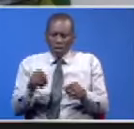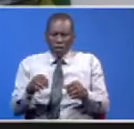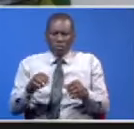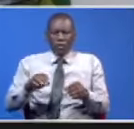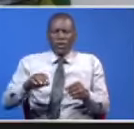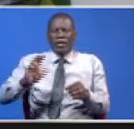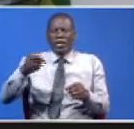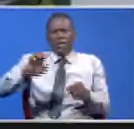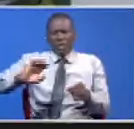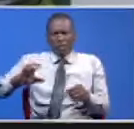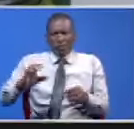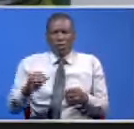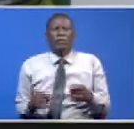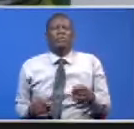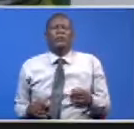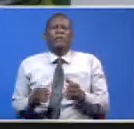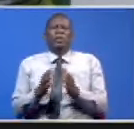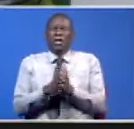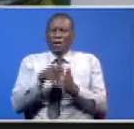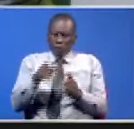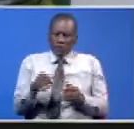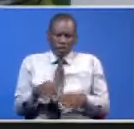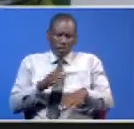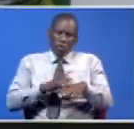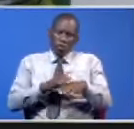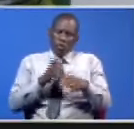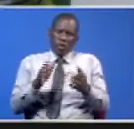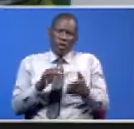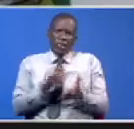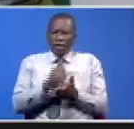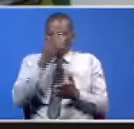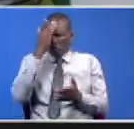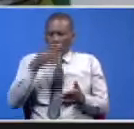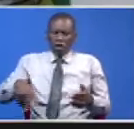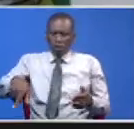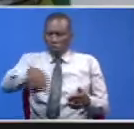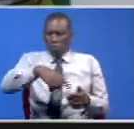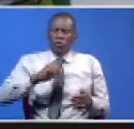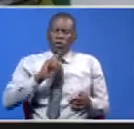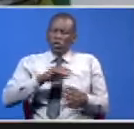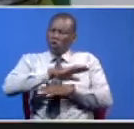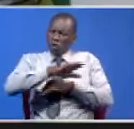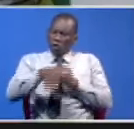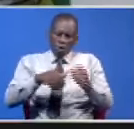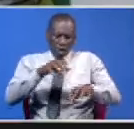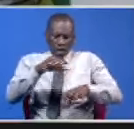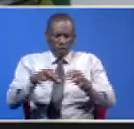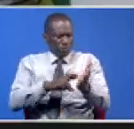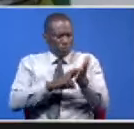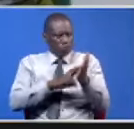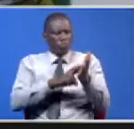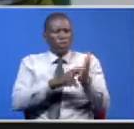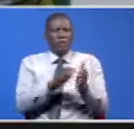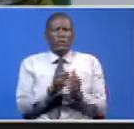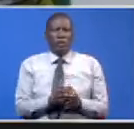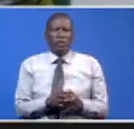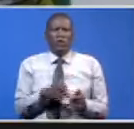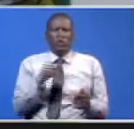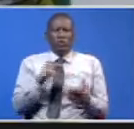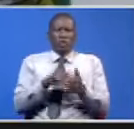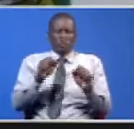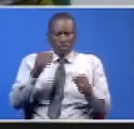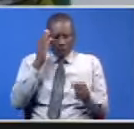zetu za Kenya. Na hili ni jambo zuri, na ndio diposa tunasema wanyama wote waweze kusajiliwa, tujue